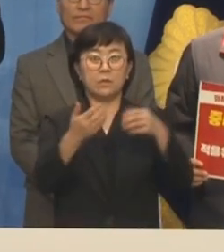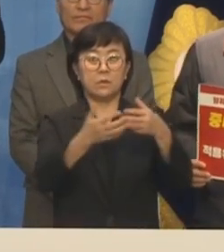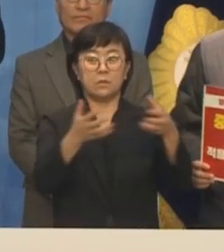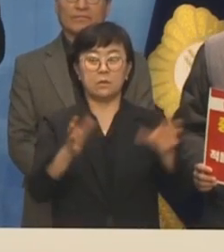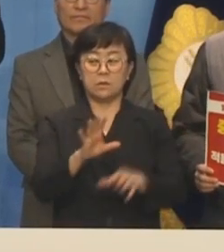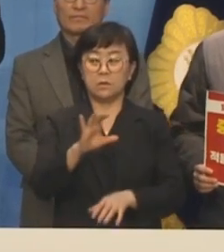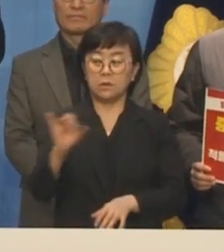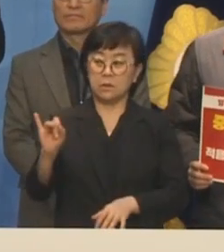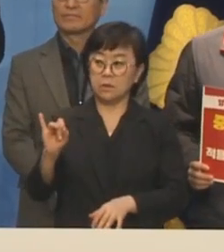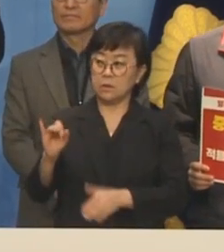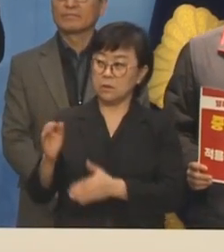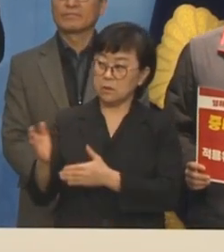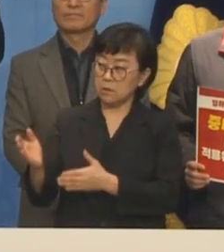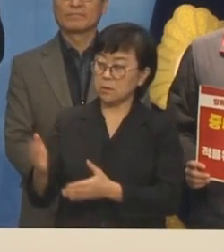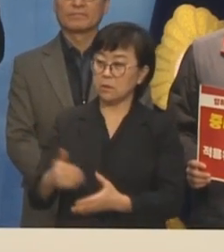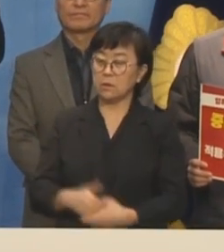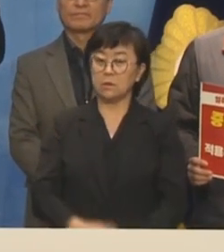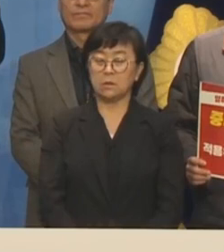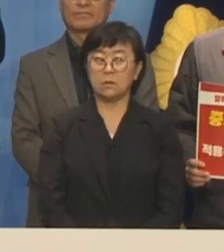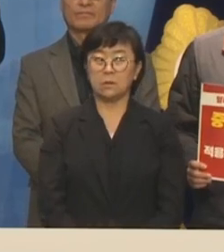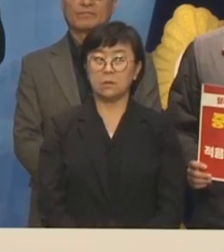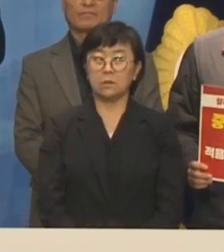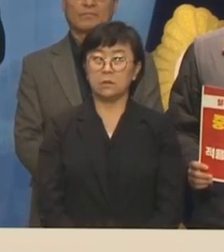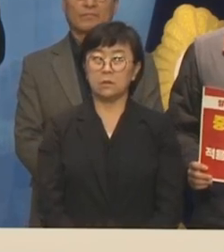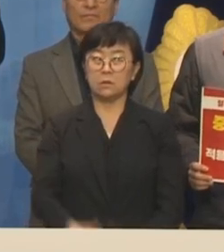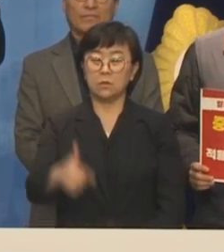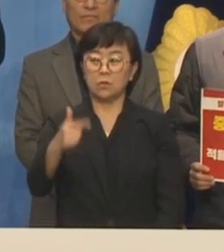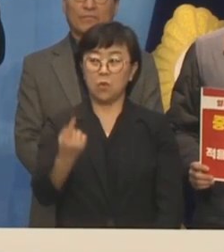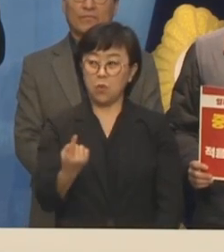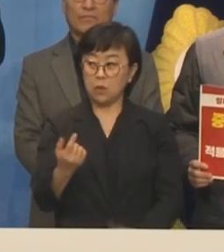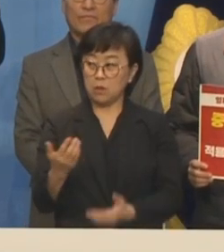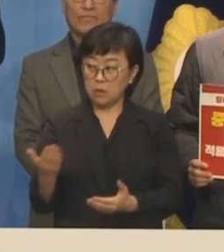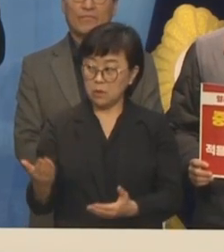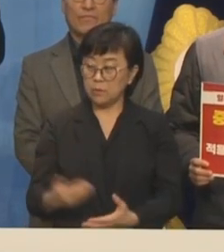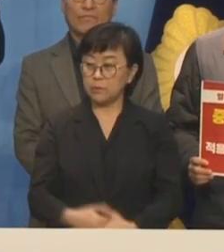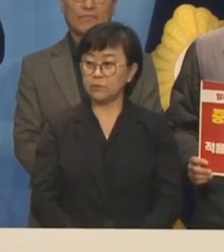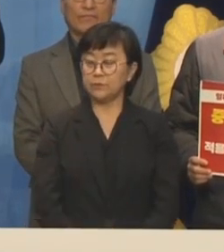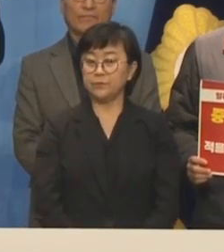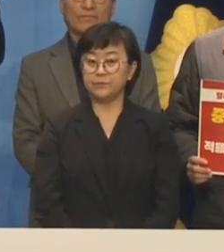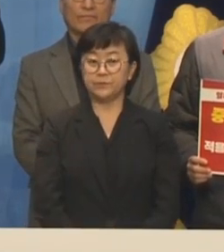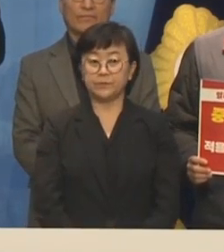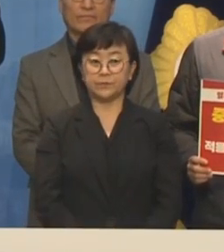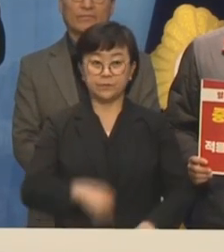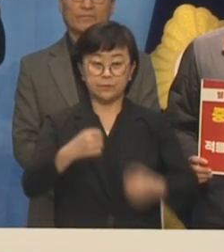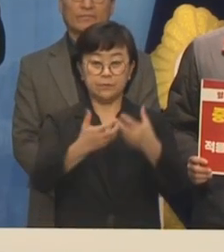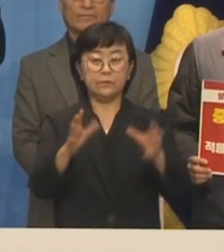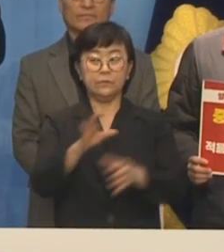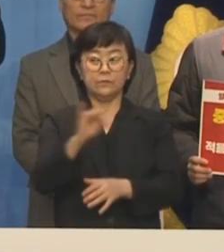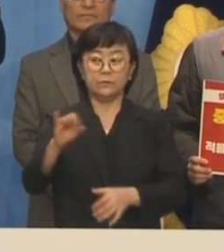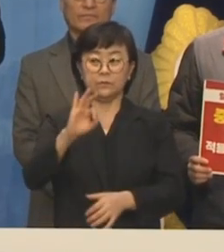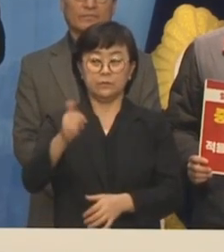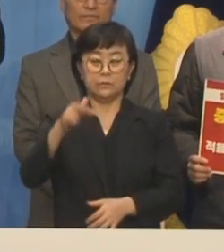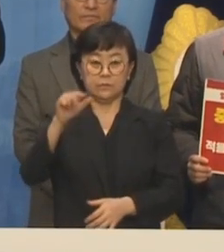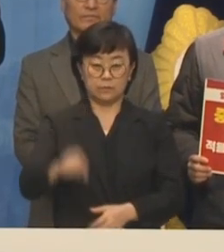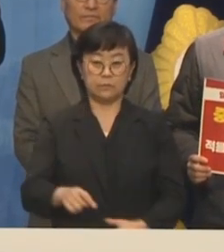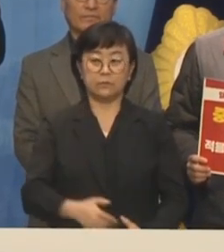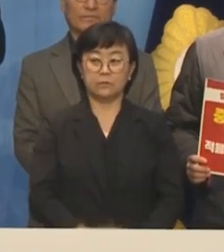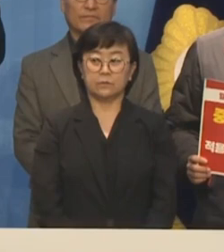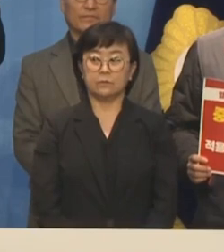더불어민주당 이하경 의원님 오셨습니다. 노웅래 의원님 오셨습니다. 정의당 이은주 의원님